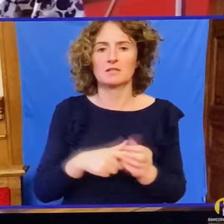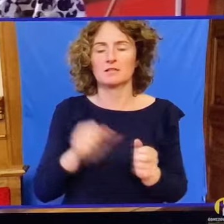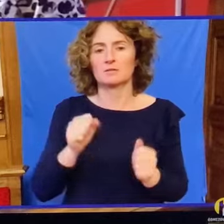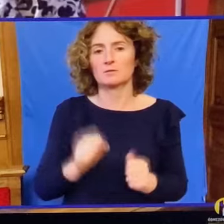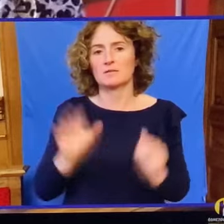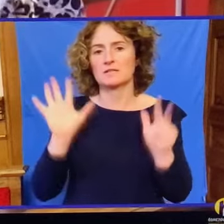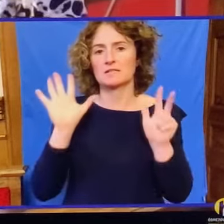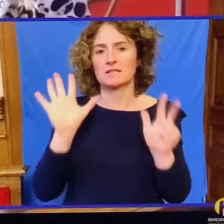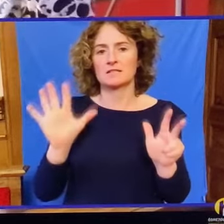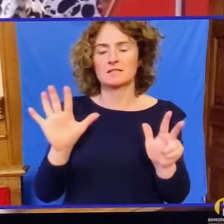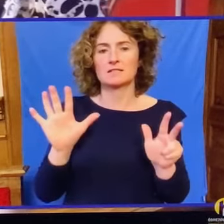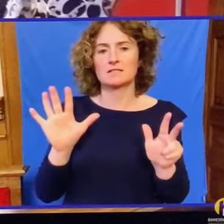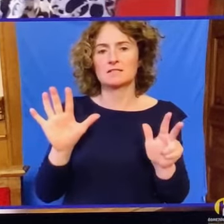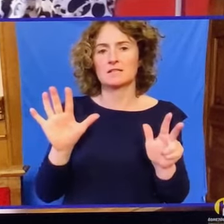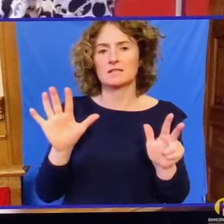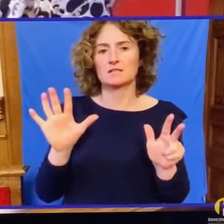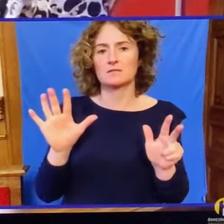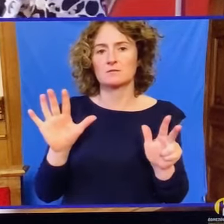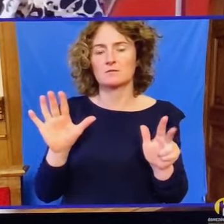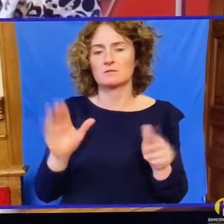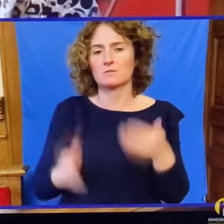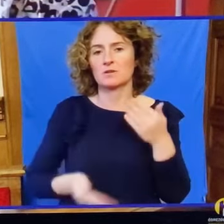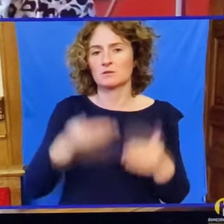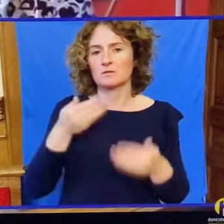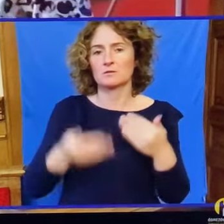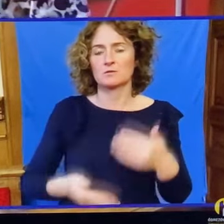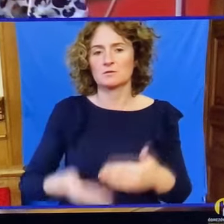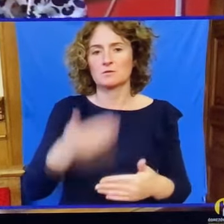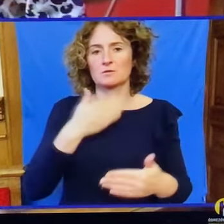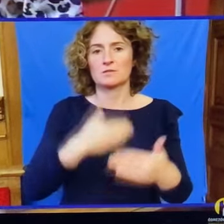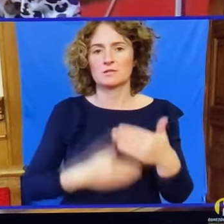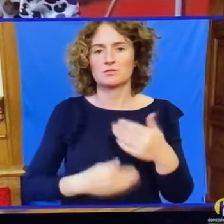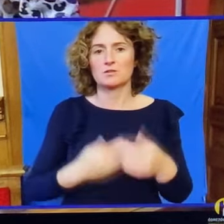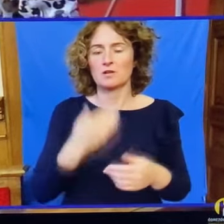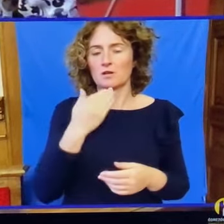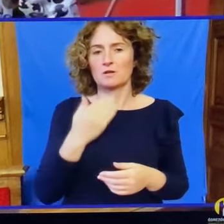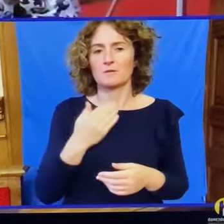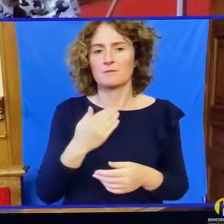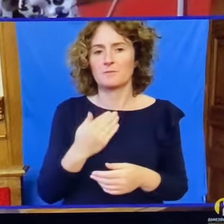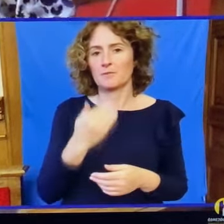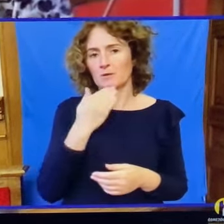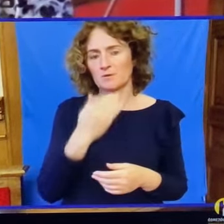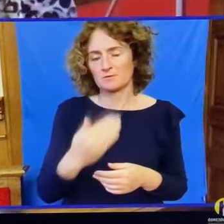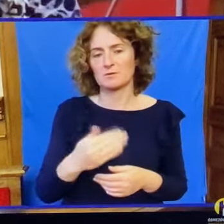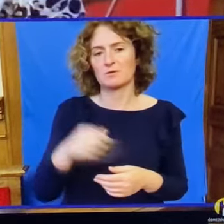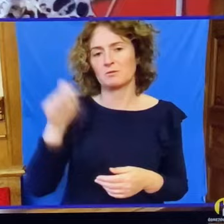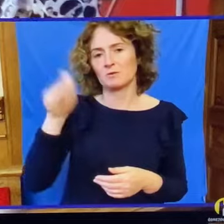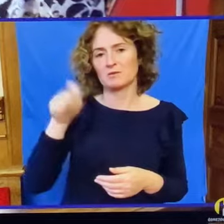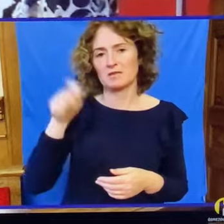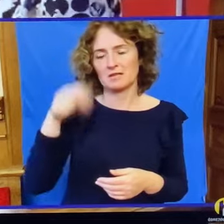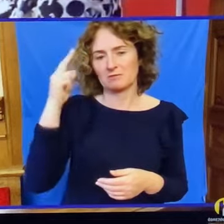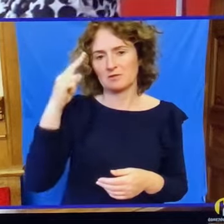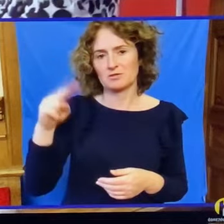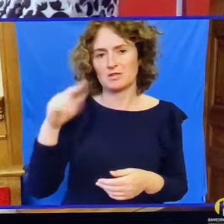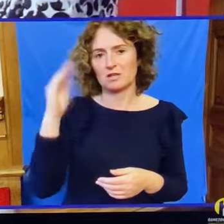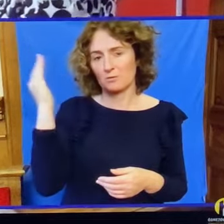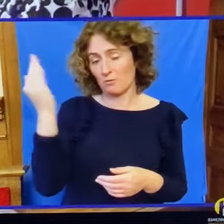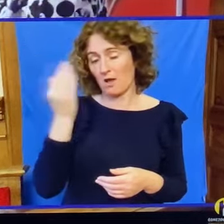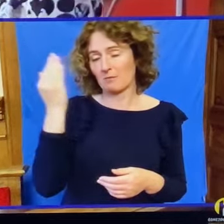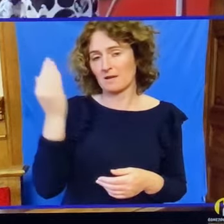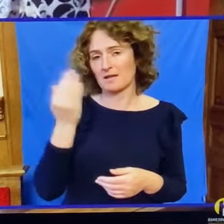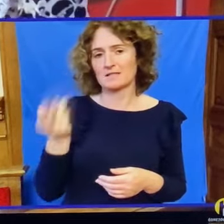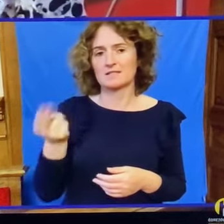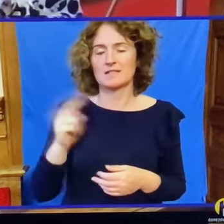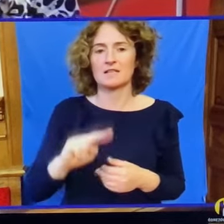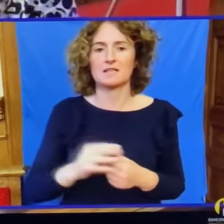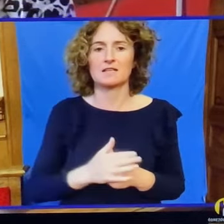a közgyűlés előtt, és köszönöm, hogy emlékszik rá, képviselő úr. Azért